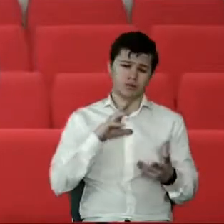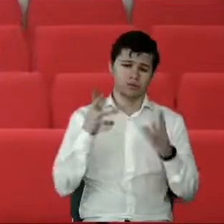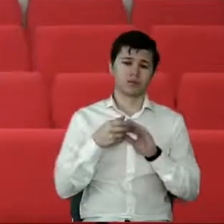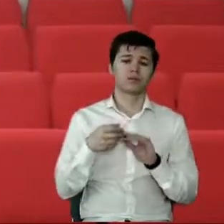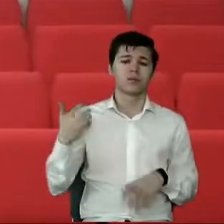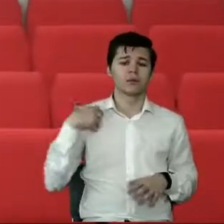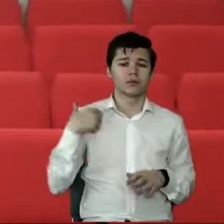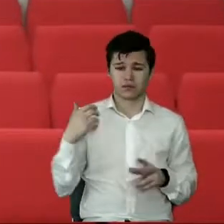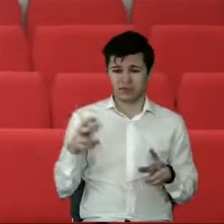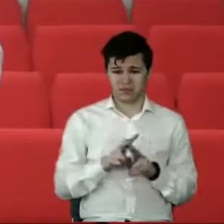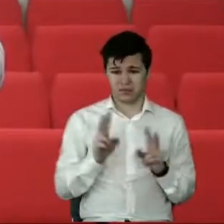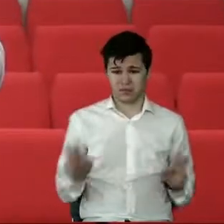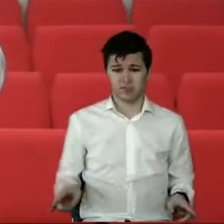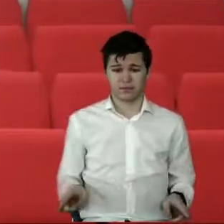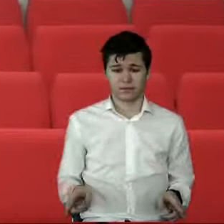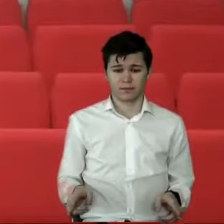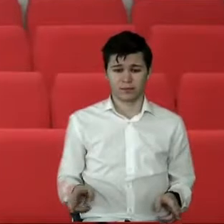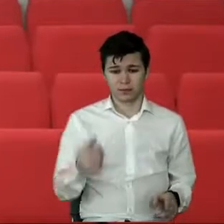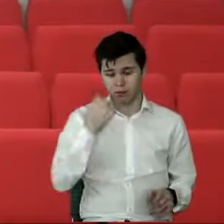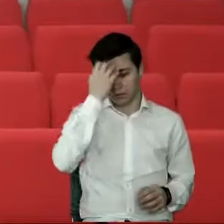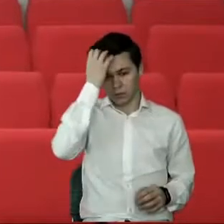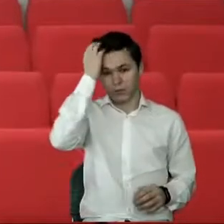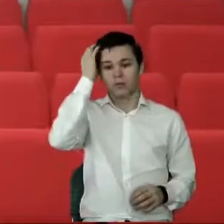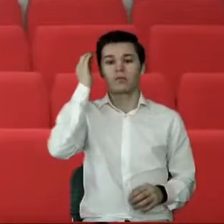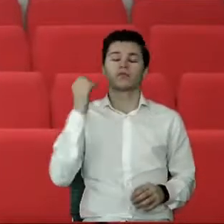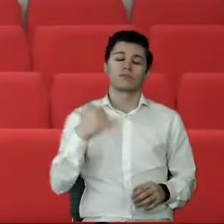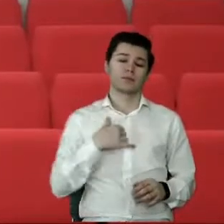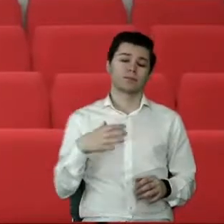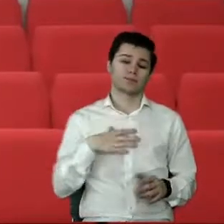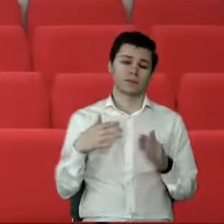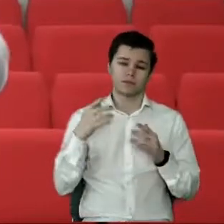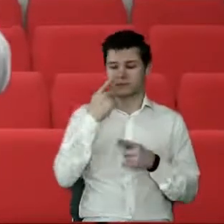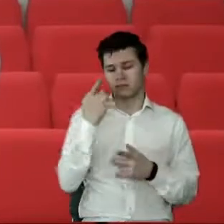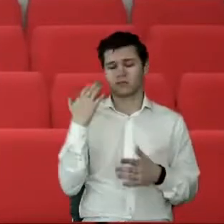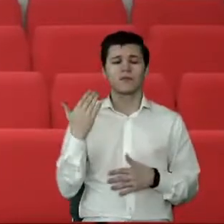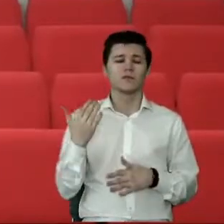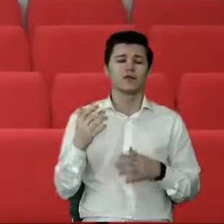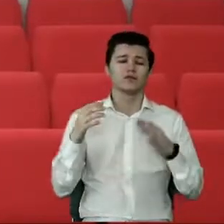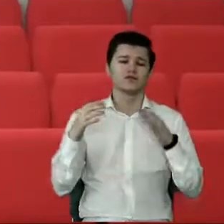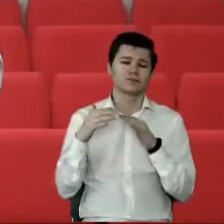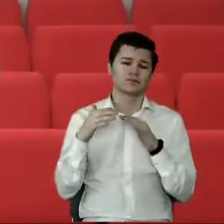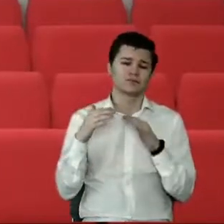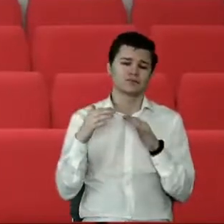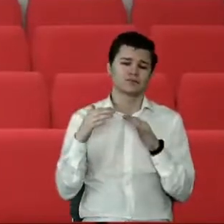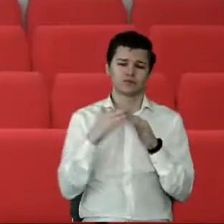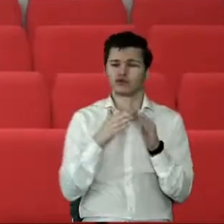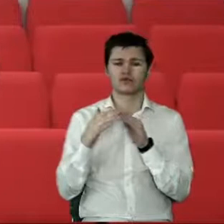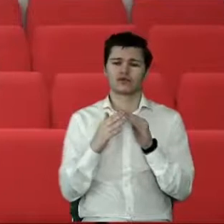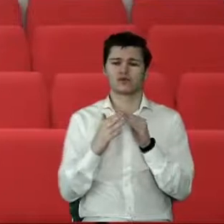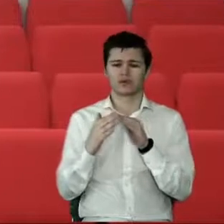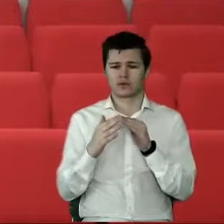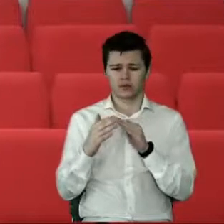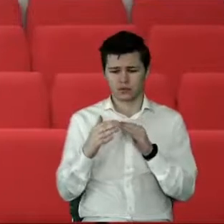периодически выкручивают лампочки. Ну, я вкручиваю периодически лампочки. Их снова бывает выкручивают. Последняя лампочка у меня простояла почти месяц совсем, по-моему,